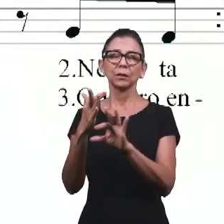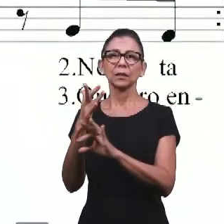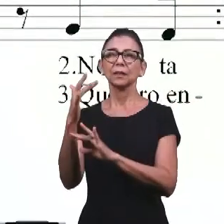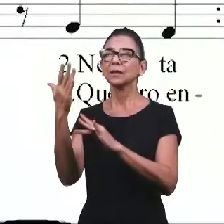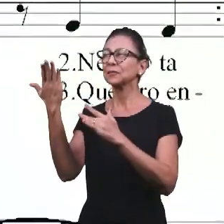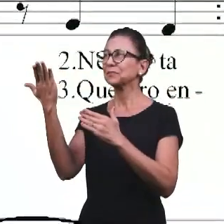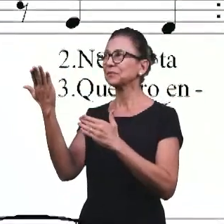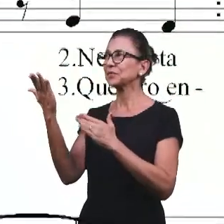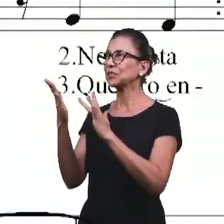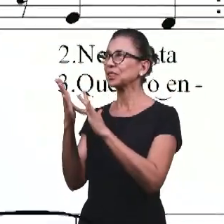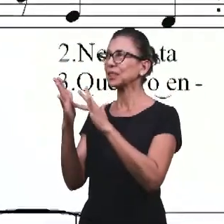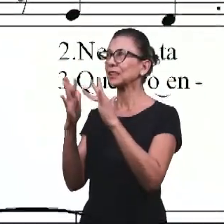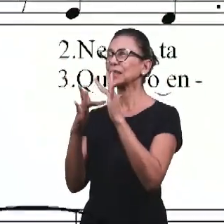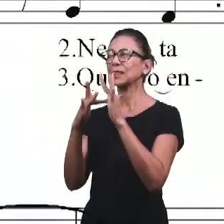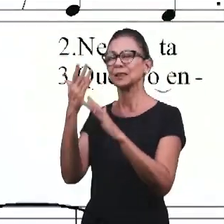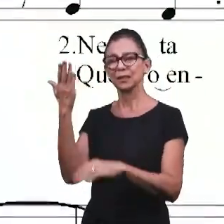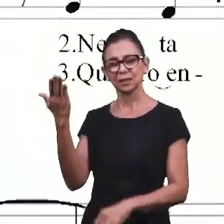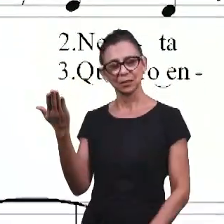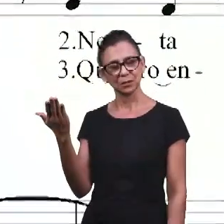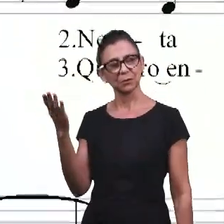Горя,